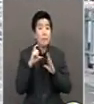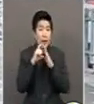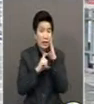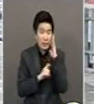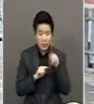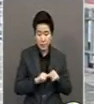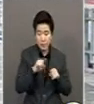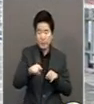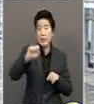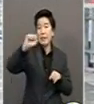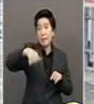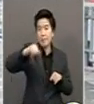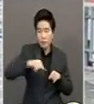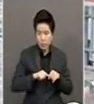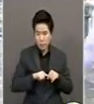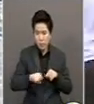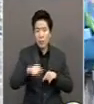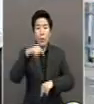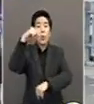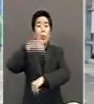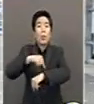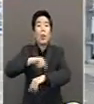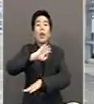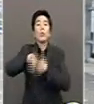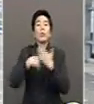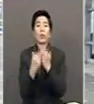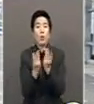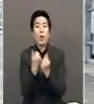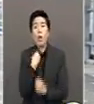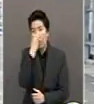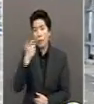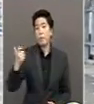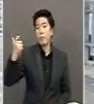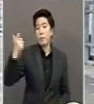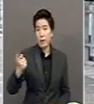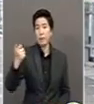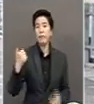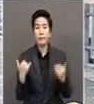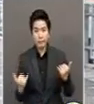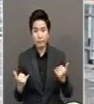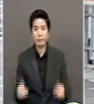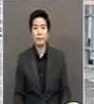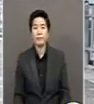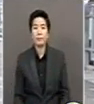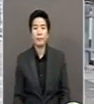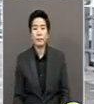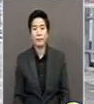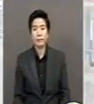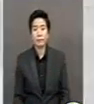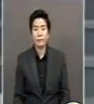ทั้งหมดนั้นจะใช้เวลาในการเดินทางนานเท่าไหร่เริ่มจับเวลาสายสีม่วงกันเลยครับ